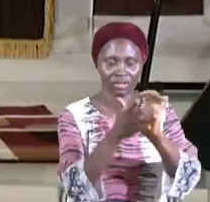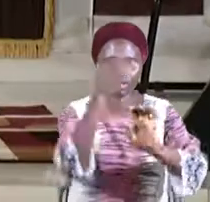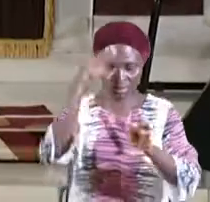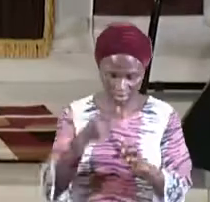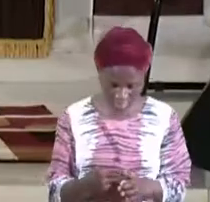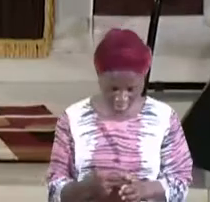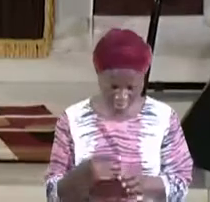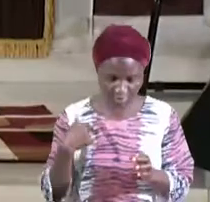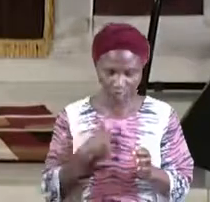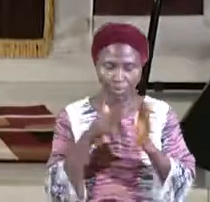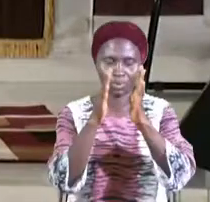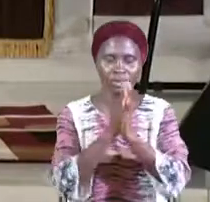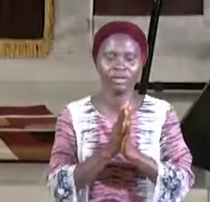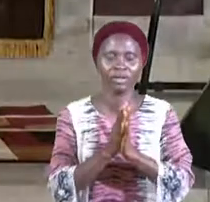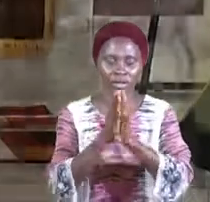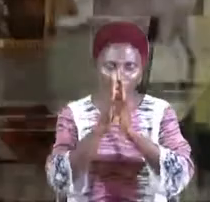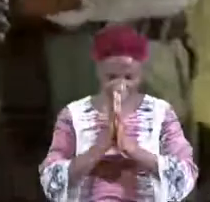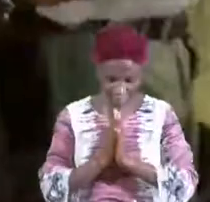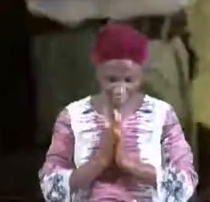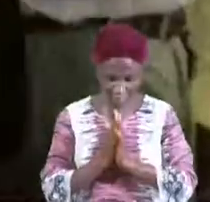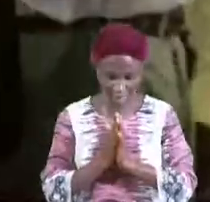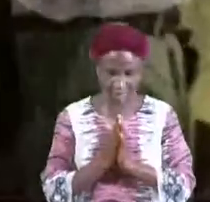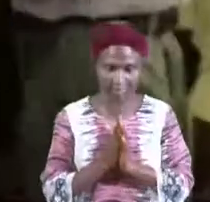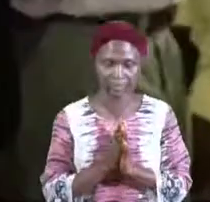nom de Jésus, nous prions.